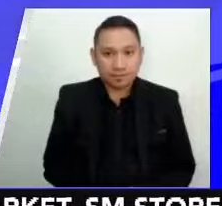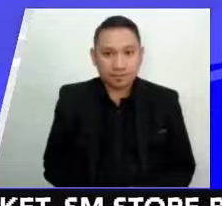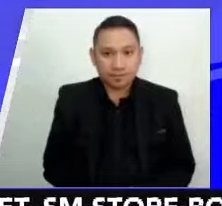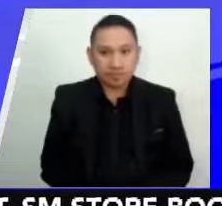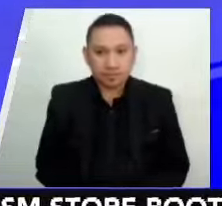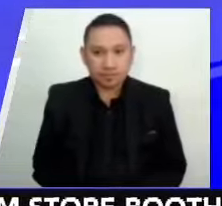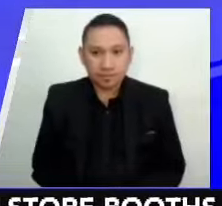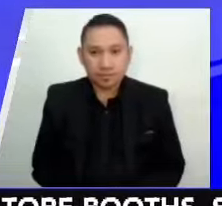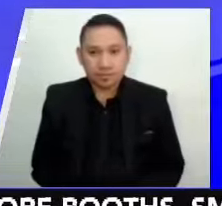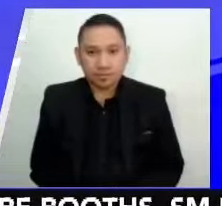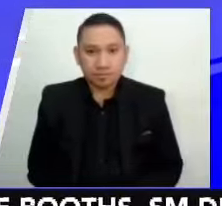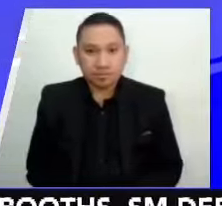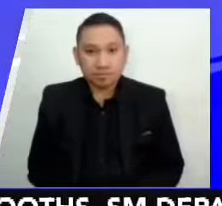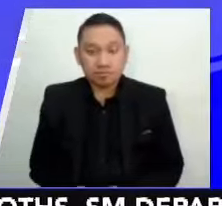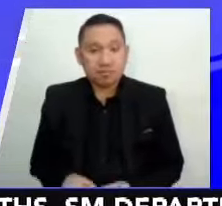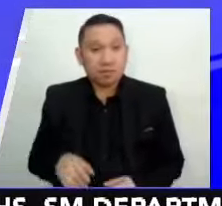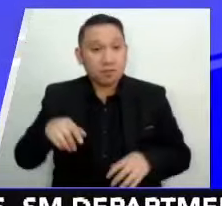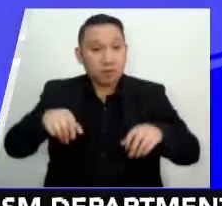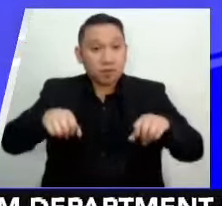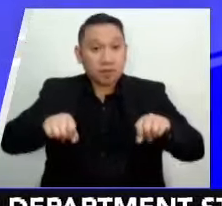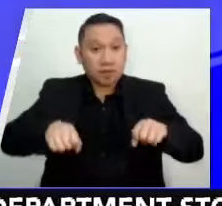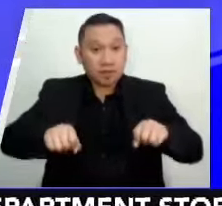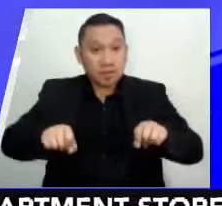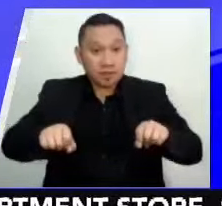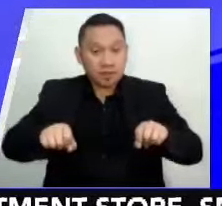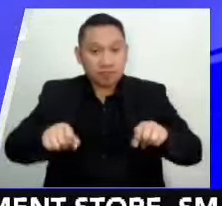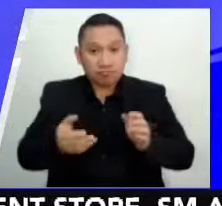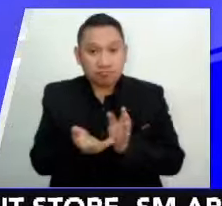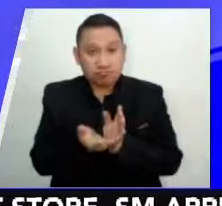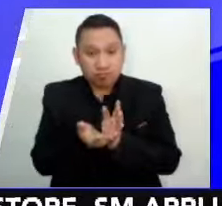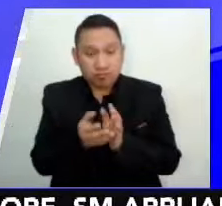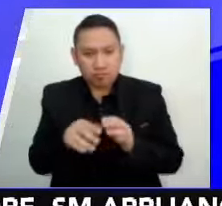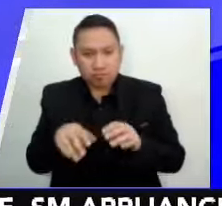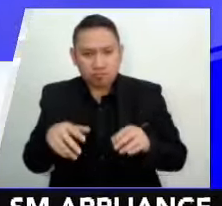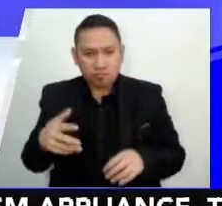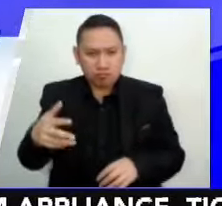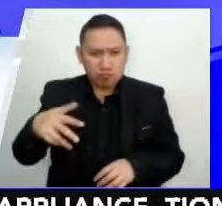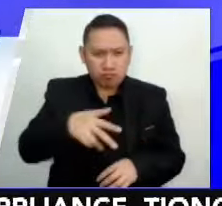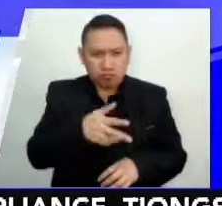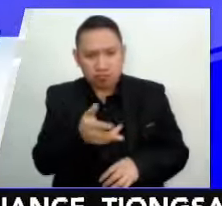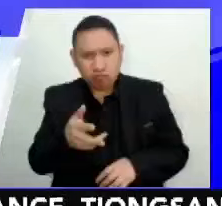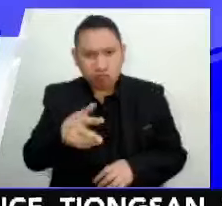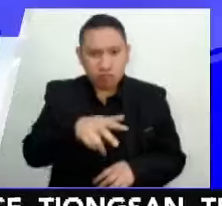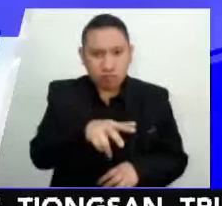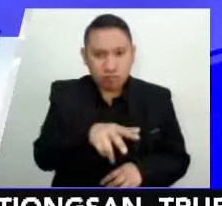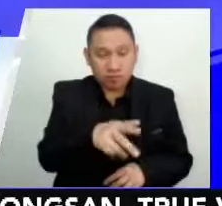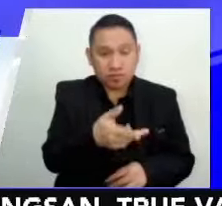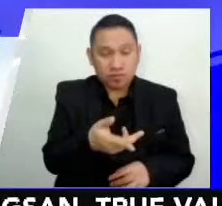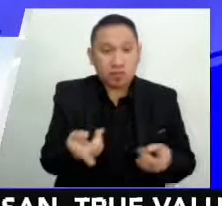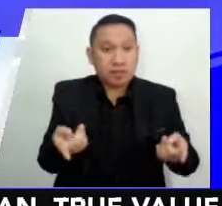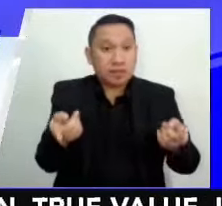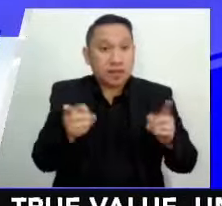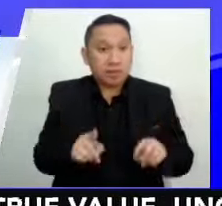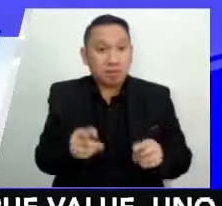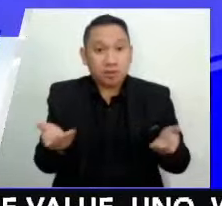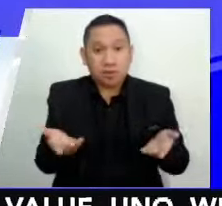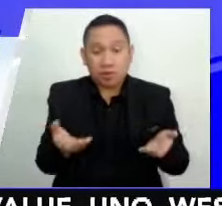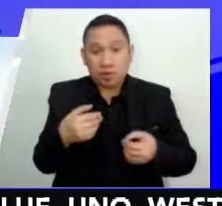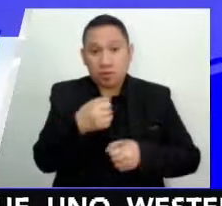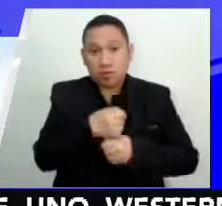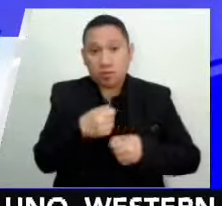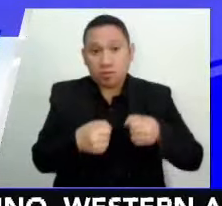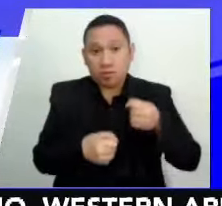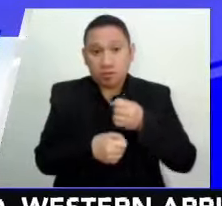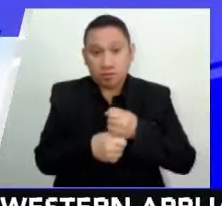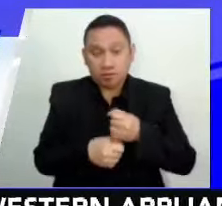Nagpaikot-ikot ang isang tricycle na mahulog sa gilid ng kalsada sa Tulunan, Cotabato. Mula sa gitnang lane ng National Highway, unti-unting napunta sa